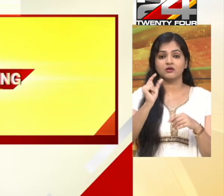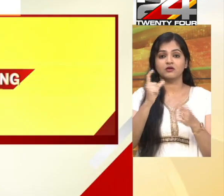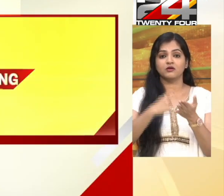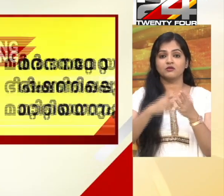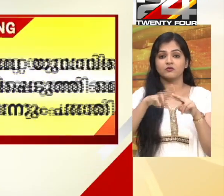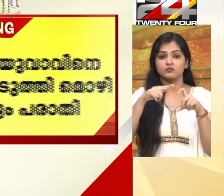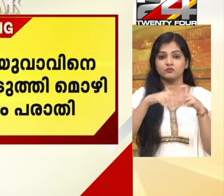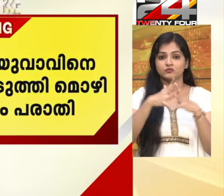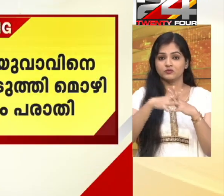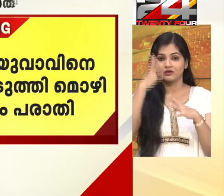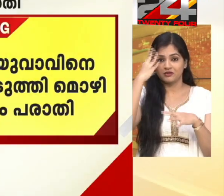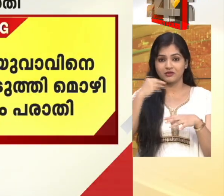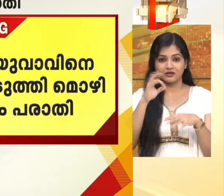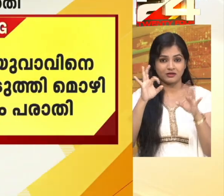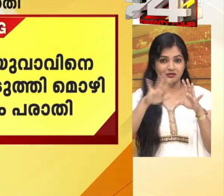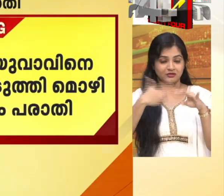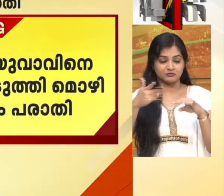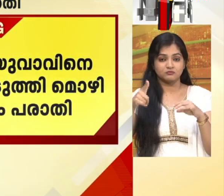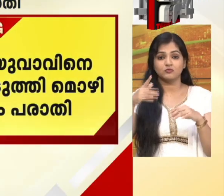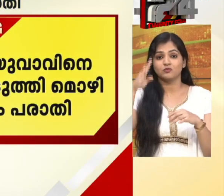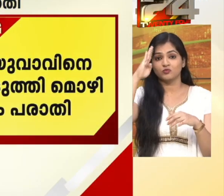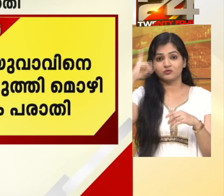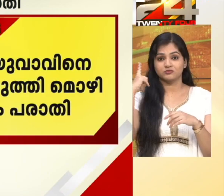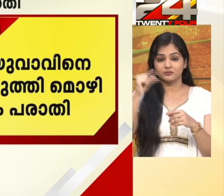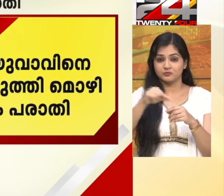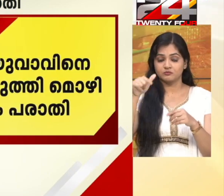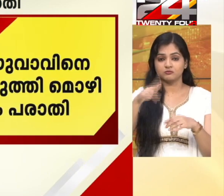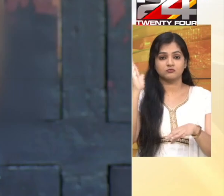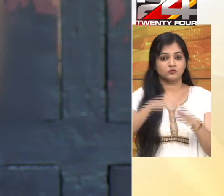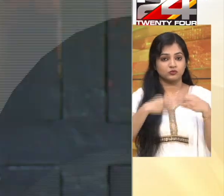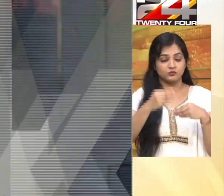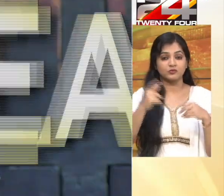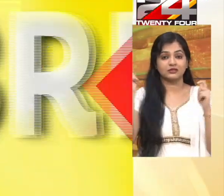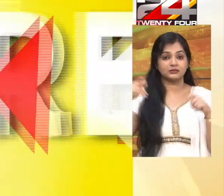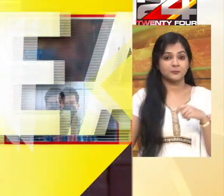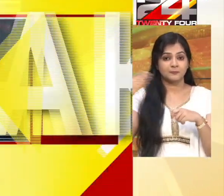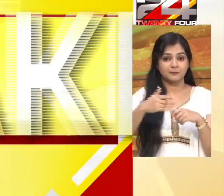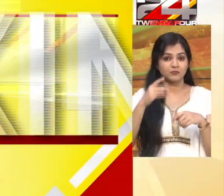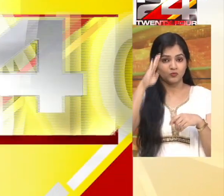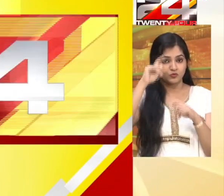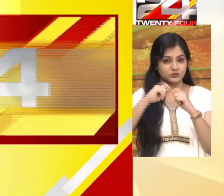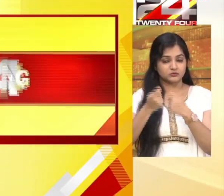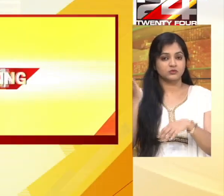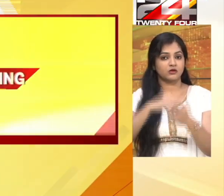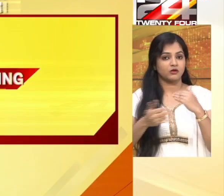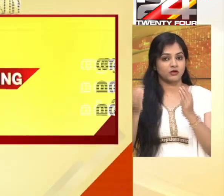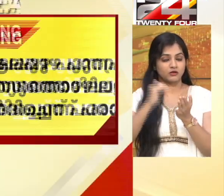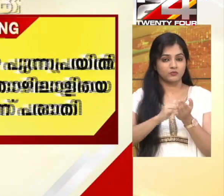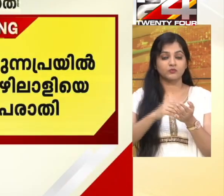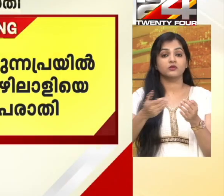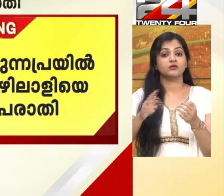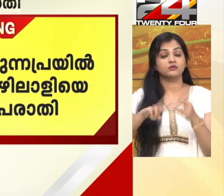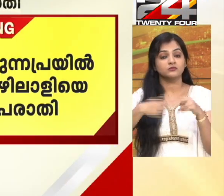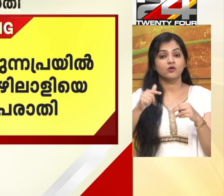അവിടെ നിയോഗിക്കപ്പെട്ടിരുന്ന ഉദ്യോഗസ്ഥരുടെ മർദ്ദനം പിന്നീട് വാഹനത്തിലെത്തിയ പോലീസുകാരുടെ മർദ്ദനം അതിനുശേഷം സ്റ്റേഷനിലേക്ക് എത്തിക്കുന്നു അവിടെ വെച്ചും ക്രൂരമായ